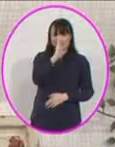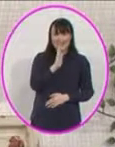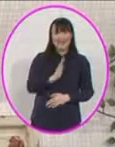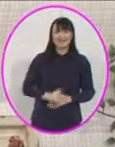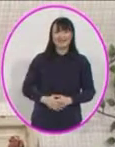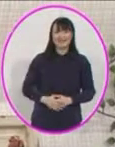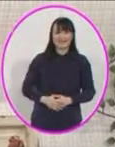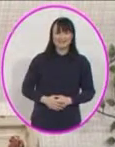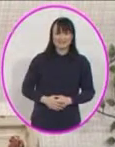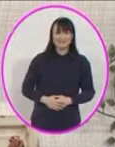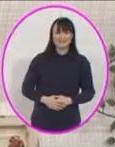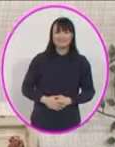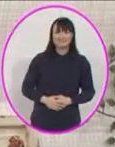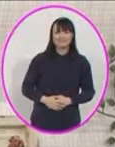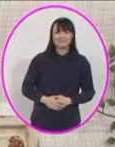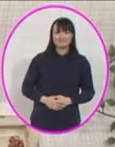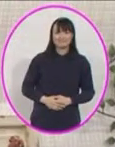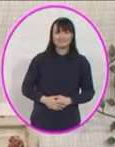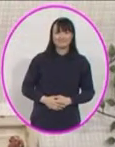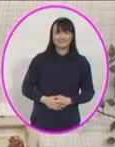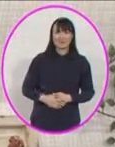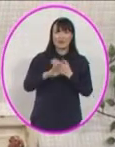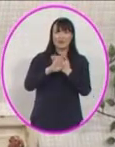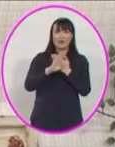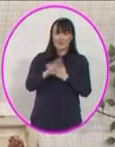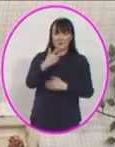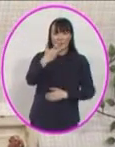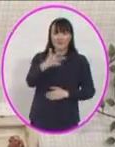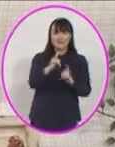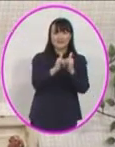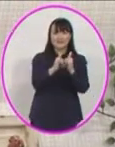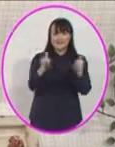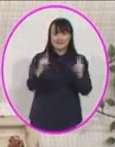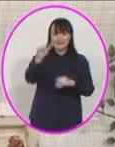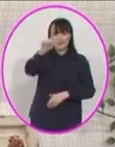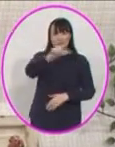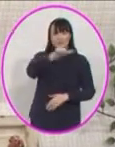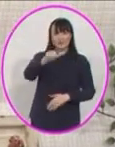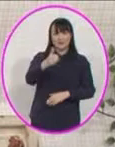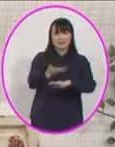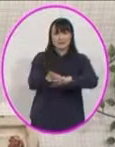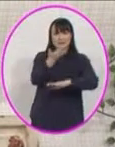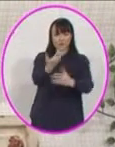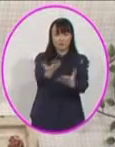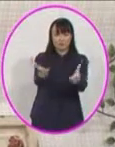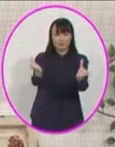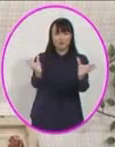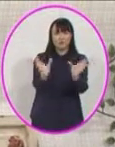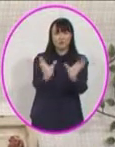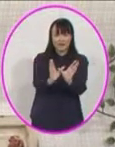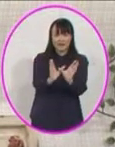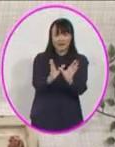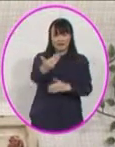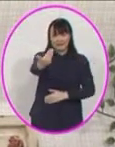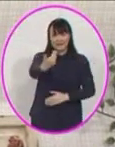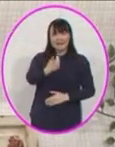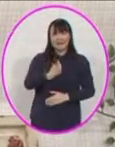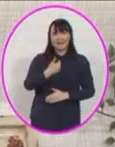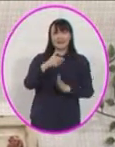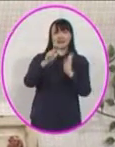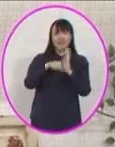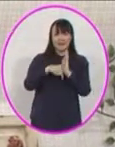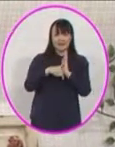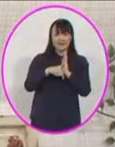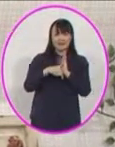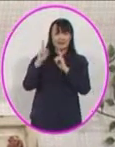ことになるはーい後ました5人グループ以蔵の市民の方が集まったら講師派遣事業というのもし